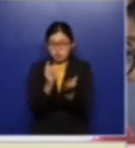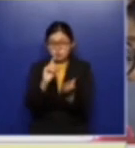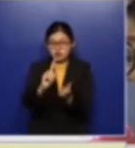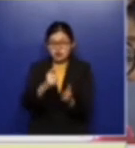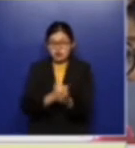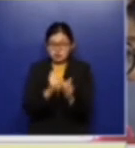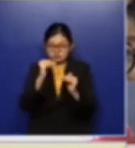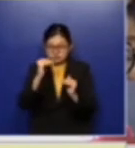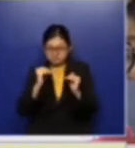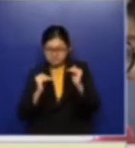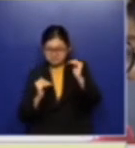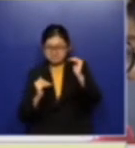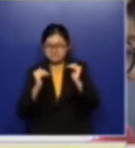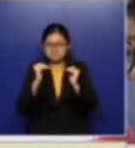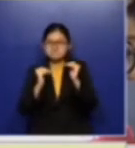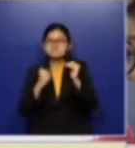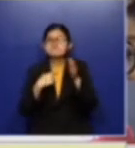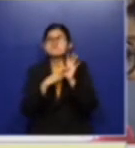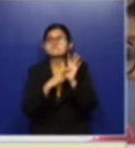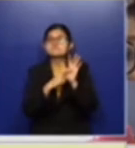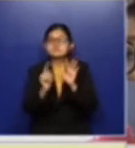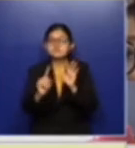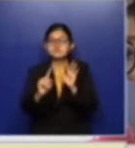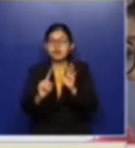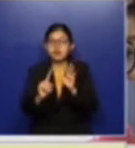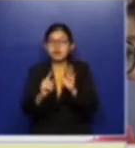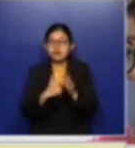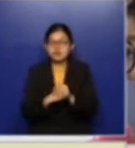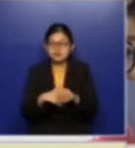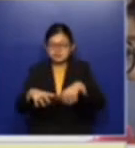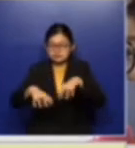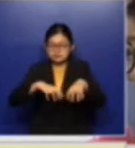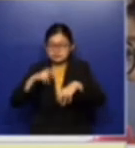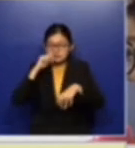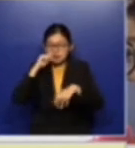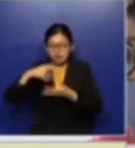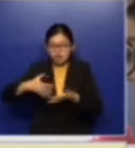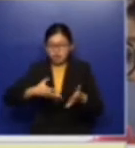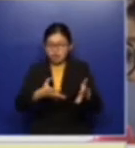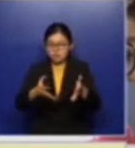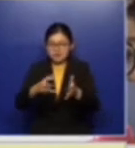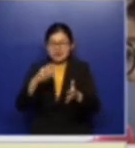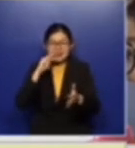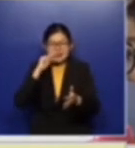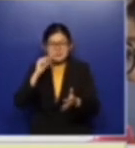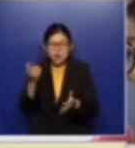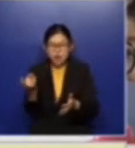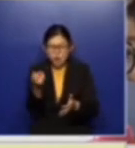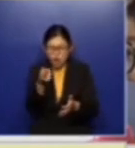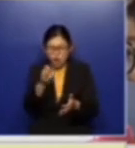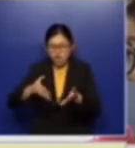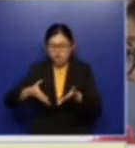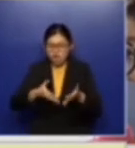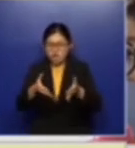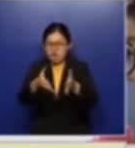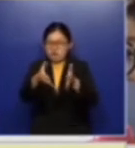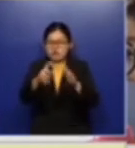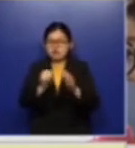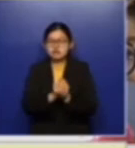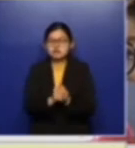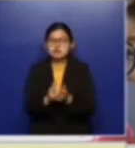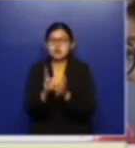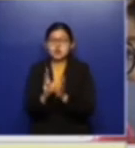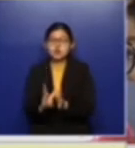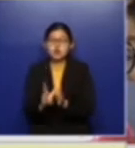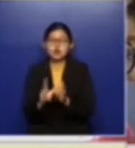ความเหลื่อมล้ำตัวอย่างเห็นได้ชัดครับท่านประธานในการจัดสรรน้ำชลประทานในช่วงน้ำน้อยในปีนี้รัฐจัดให้คนเมืองในเ